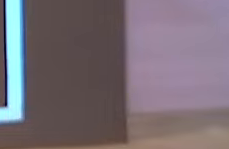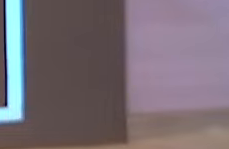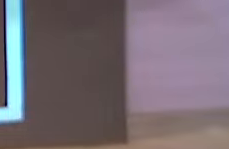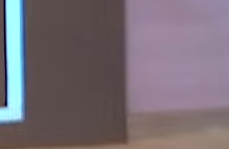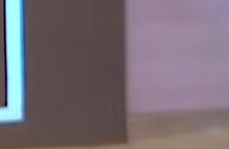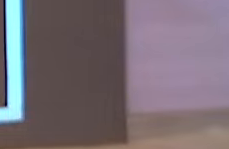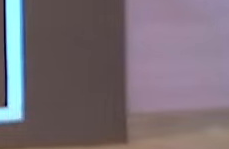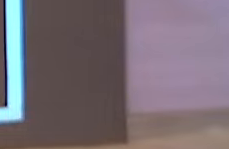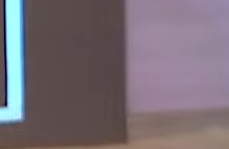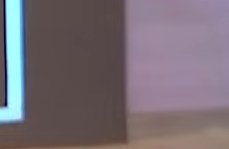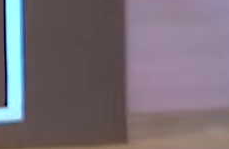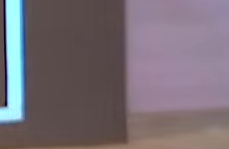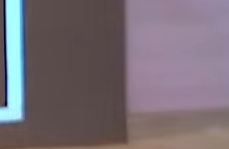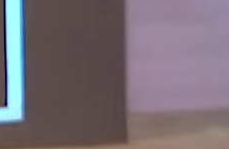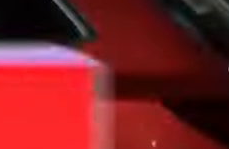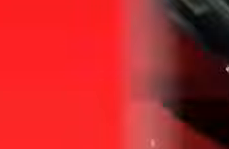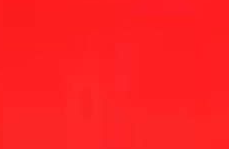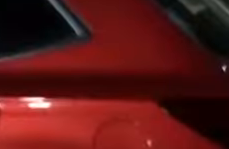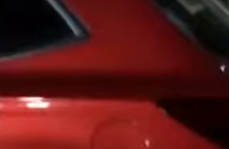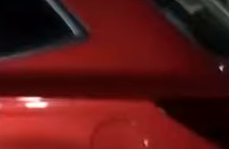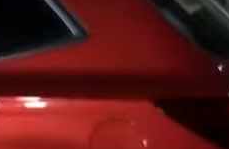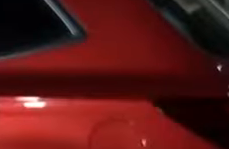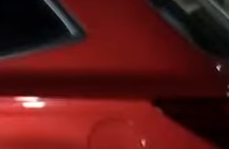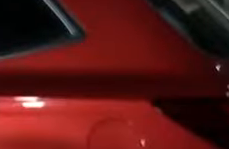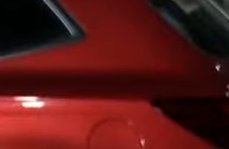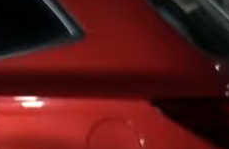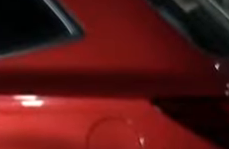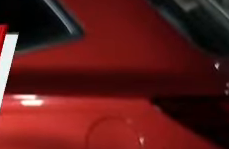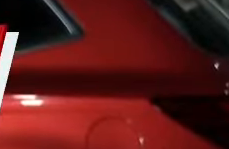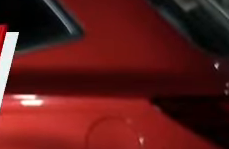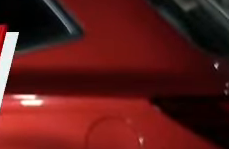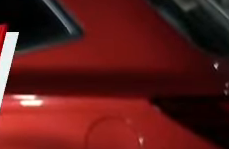tinutukan live ni Ian Cruz. Ian!